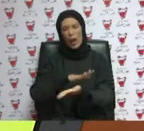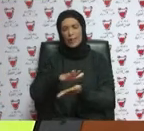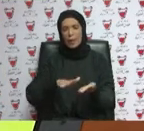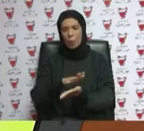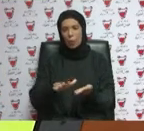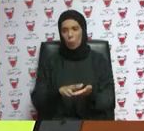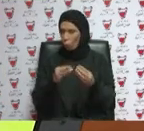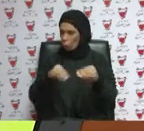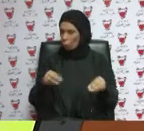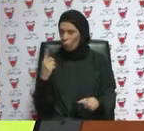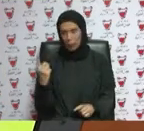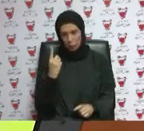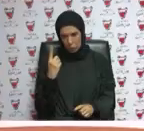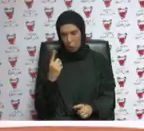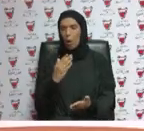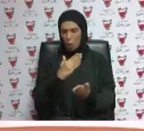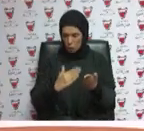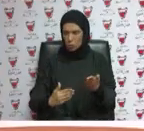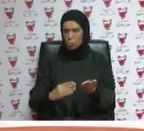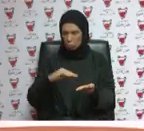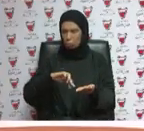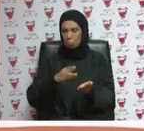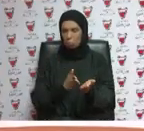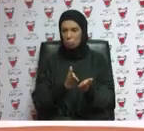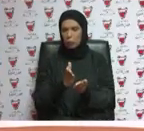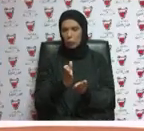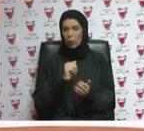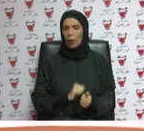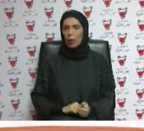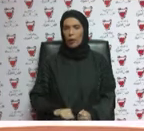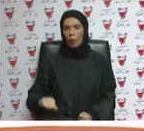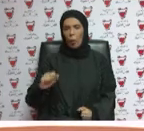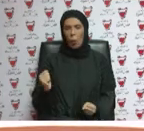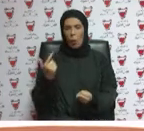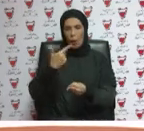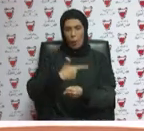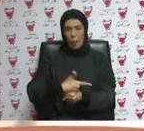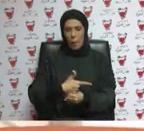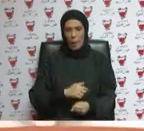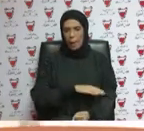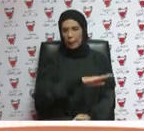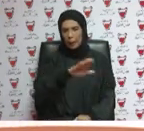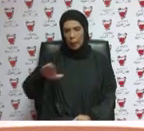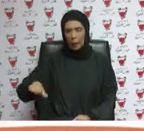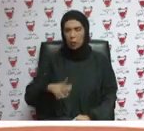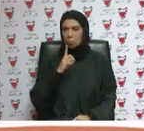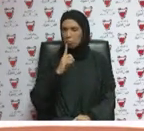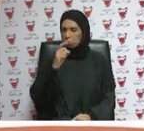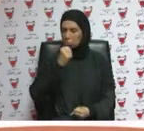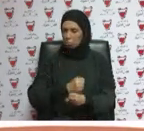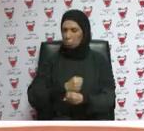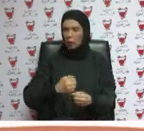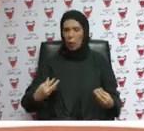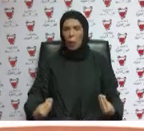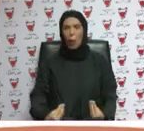هو الحل الوحيد لهذه الأزمة، إنما جزء من الإجراءات اللي اتخذها سيدي ولي العهد واللي كلنا إن شاء الله نعمل اليوم في